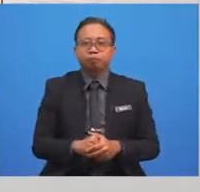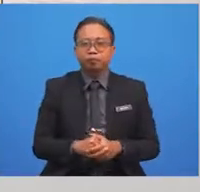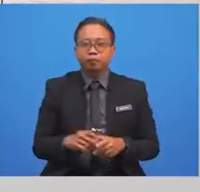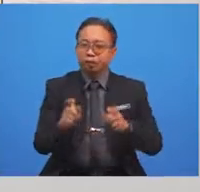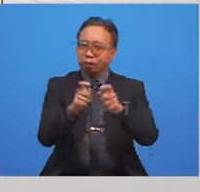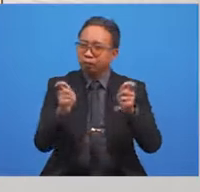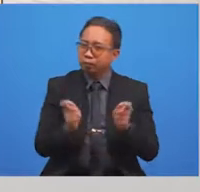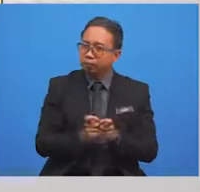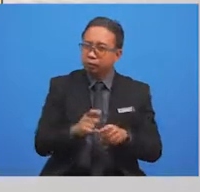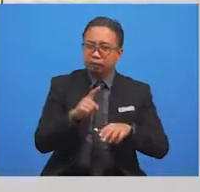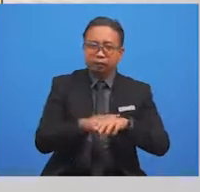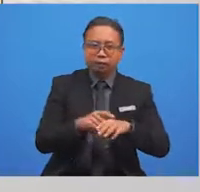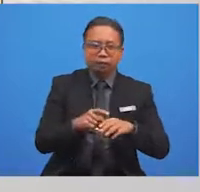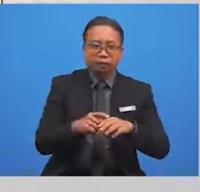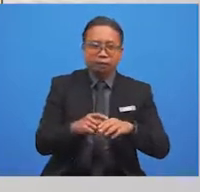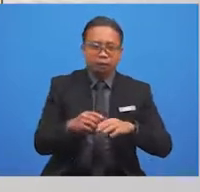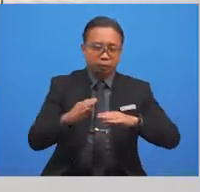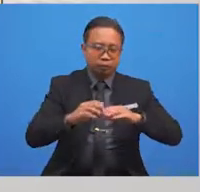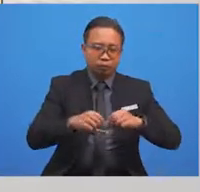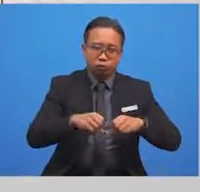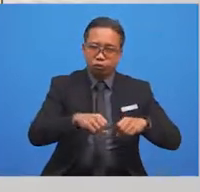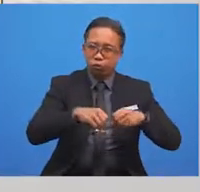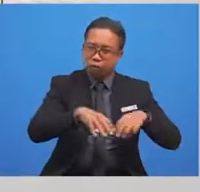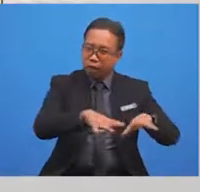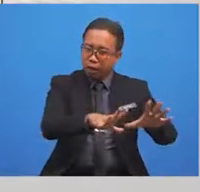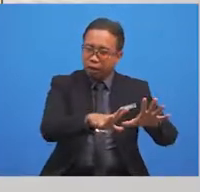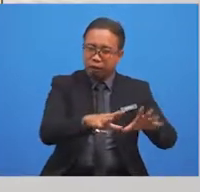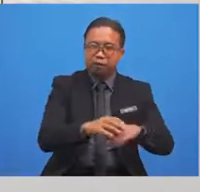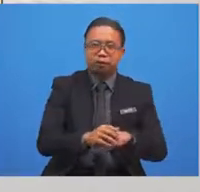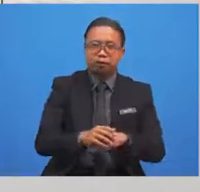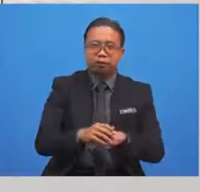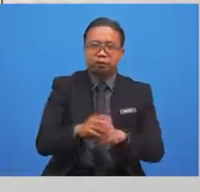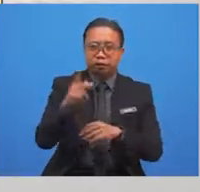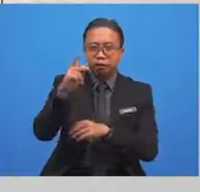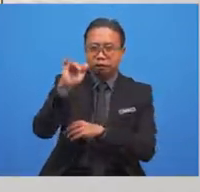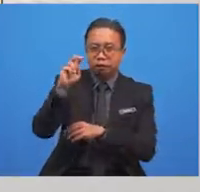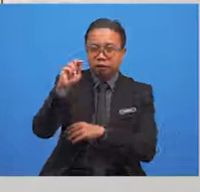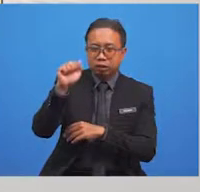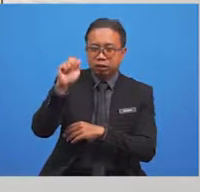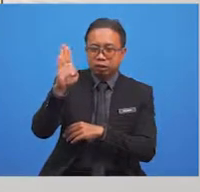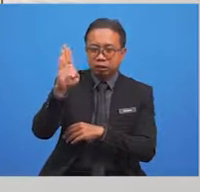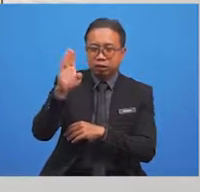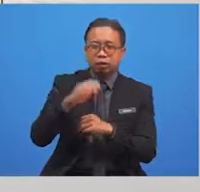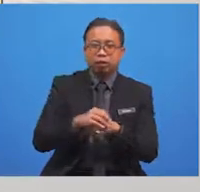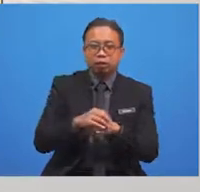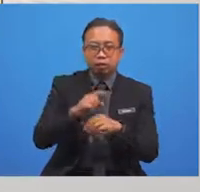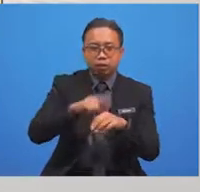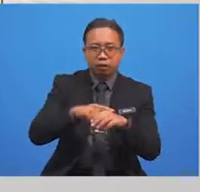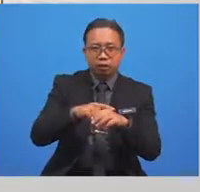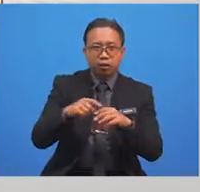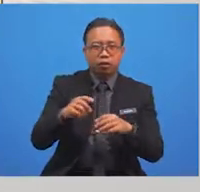di kawasan tepi Sungai Kinabatangan, Sungai Kelias, Sungai Sugut dan